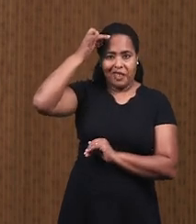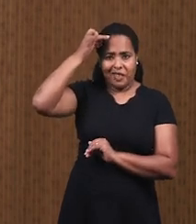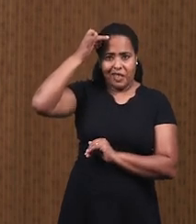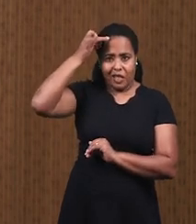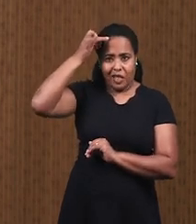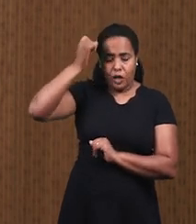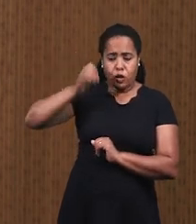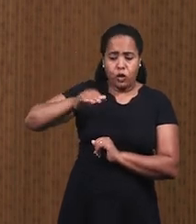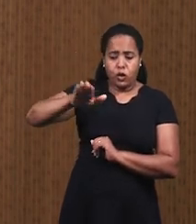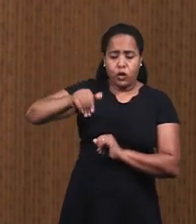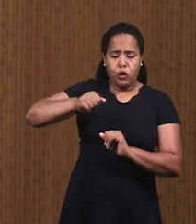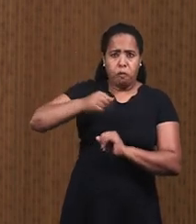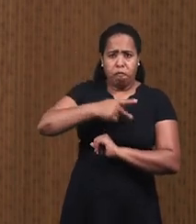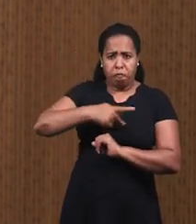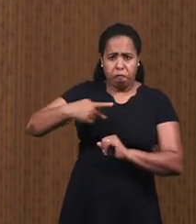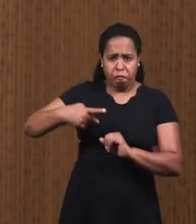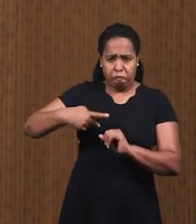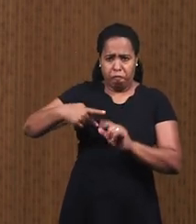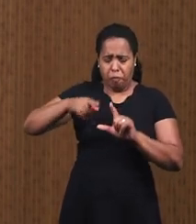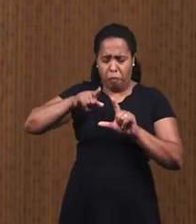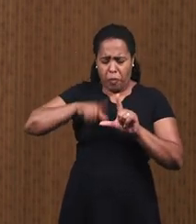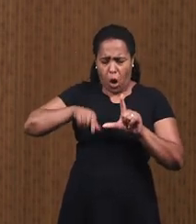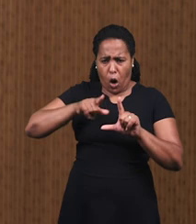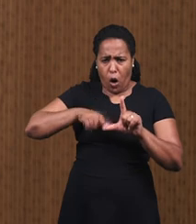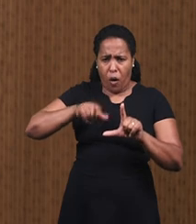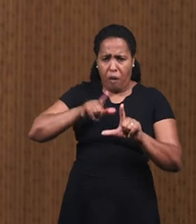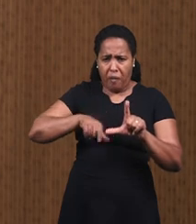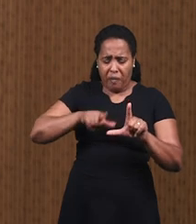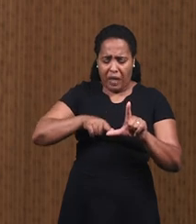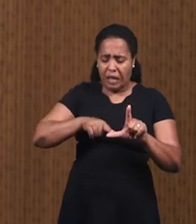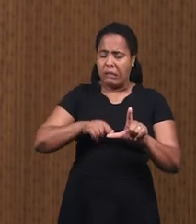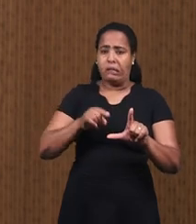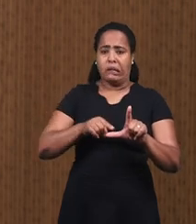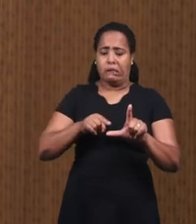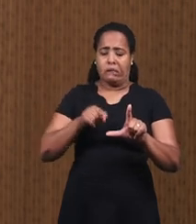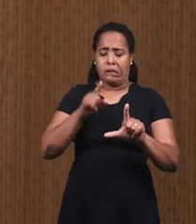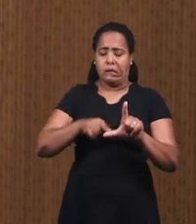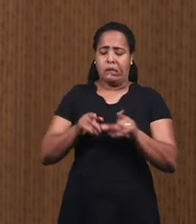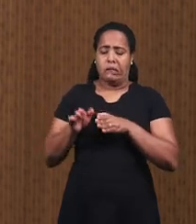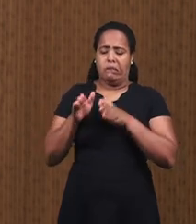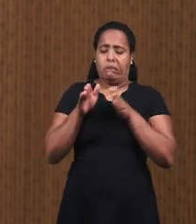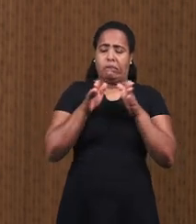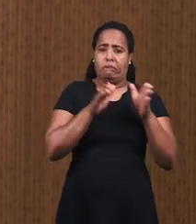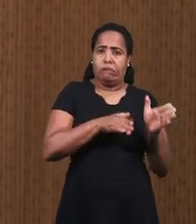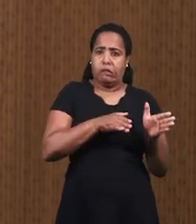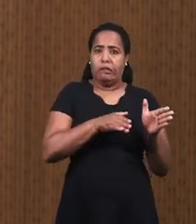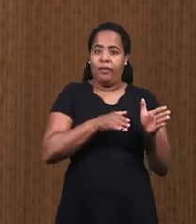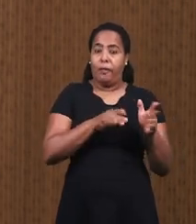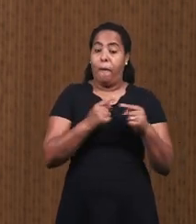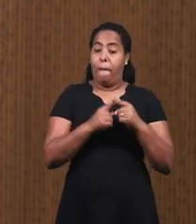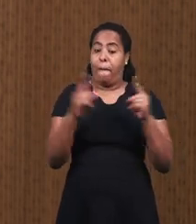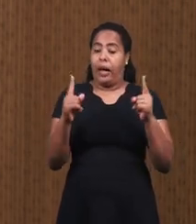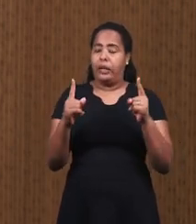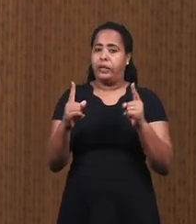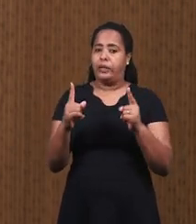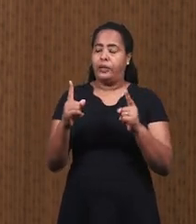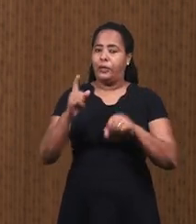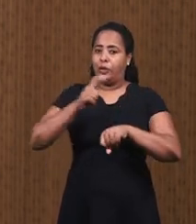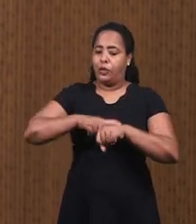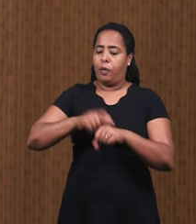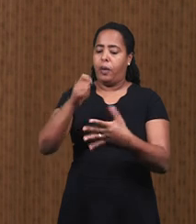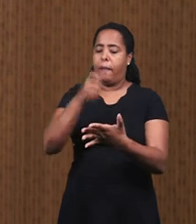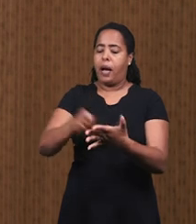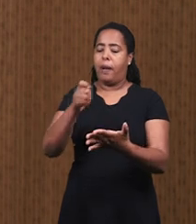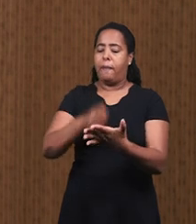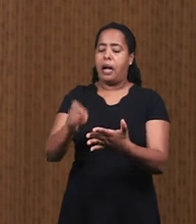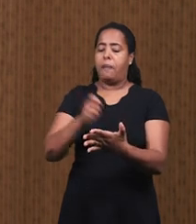a, il a élevé un ministère, pas de la lettre, parce que la lettre tue. Donc, quand il écrit